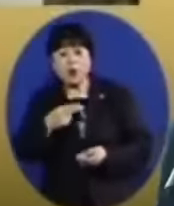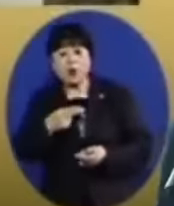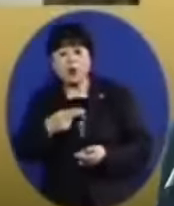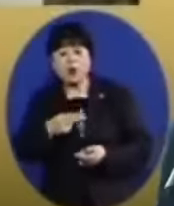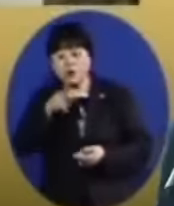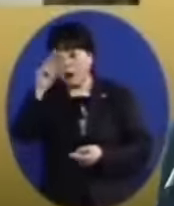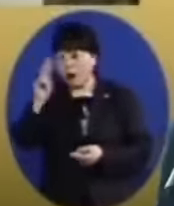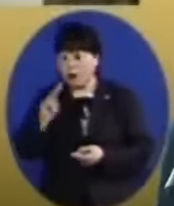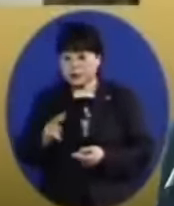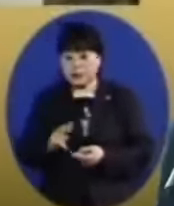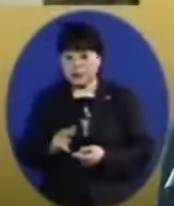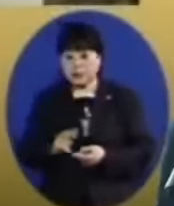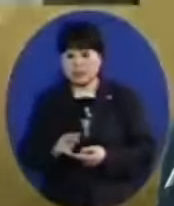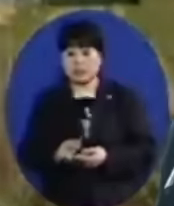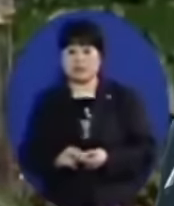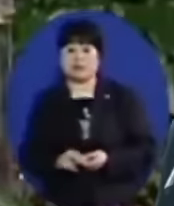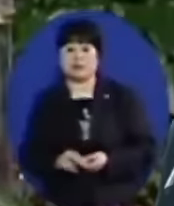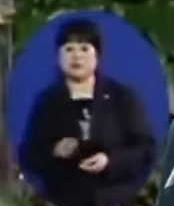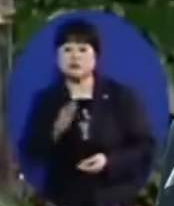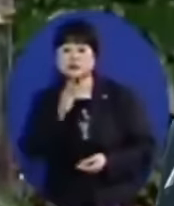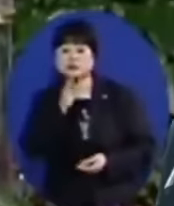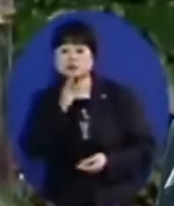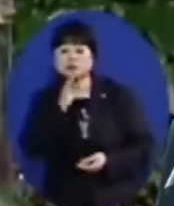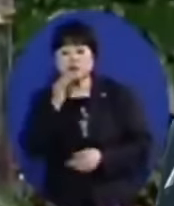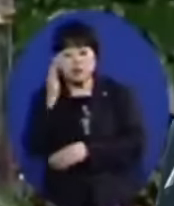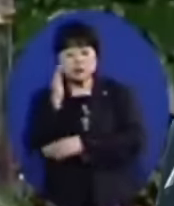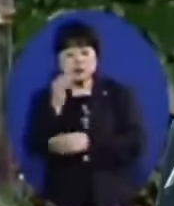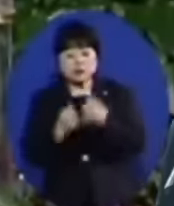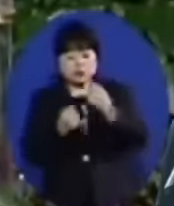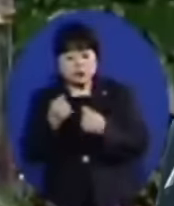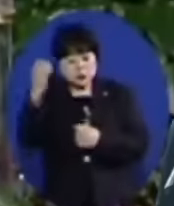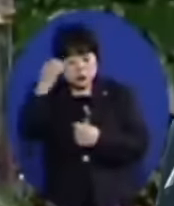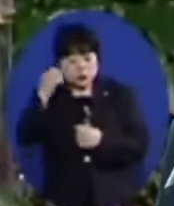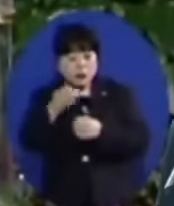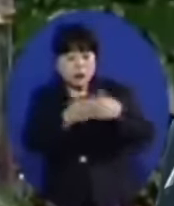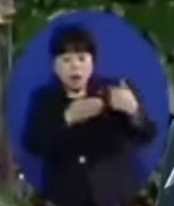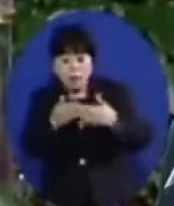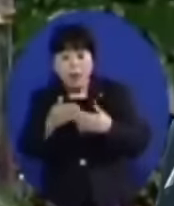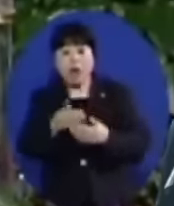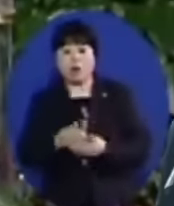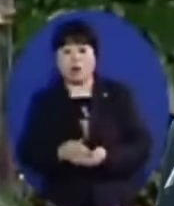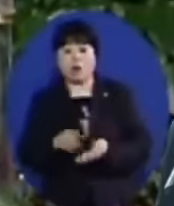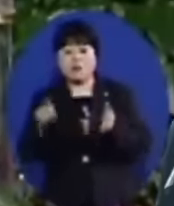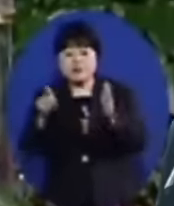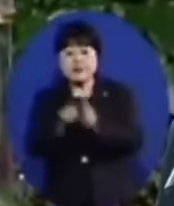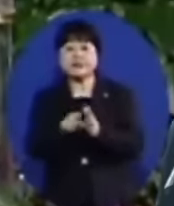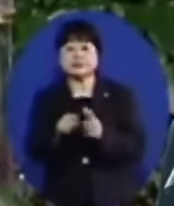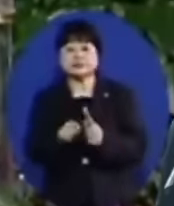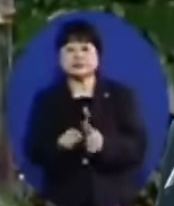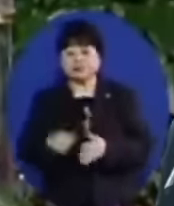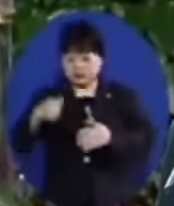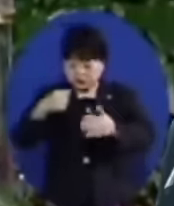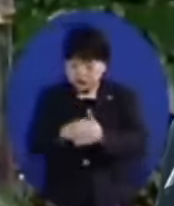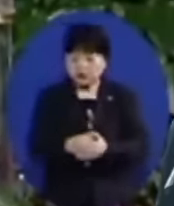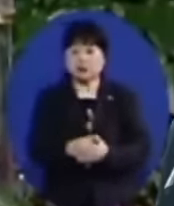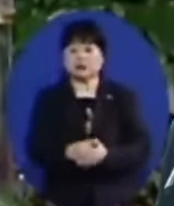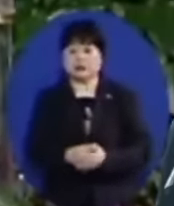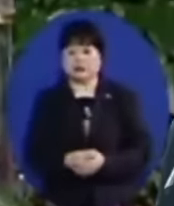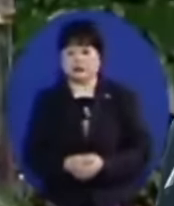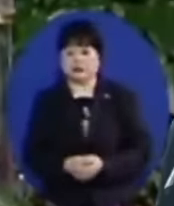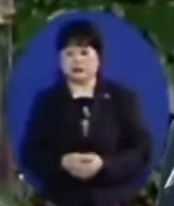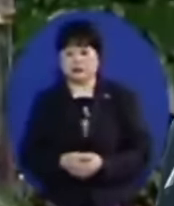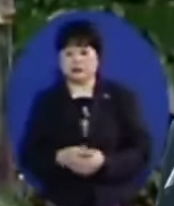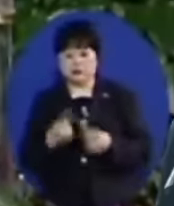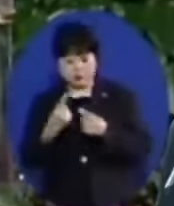날 루터 로마서 강해를 듣다가 성령을 체험하고 그의 신앙과 사역은 결정적인 전기를